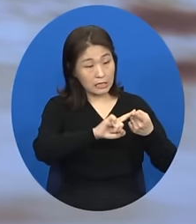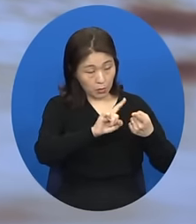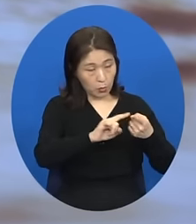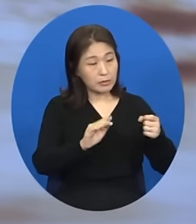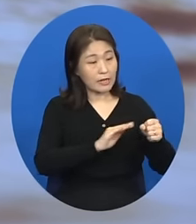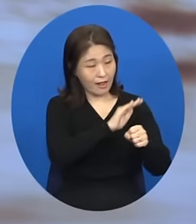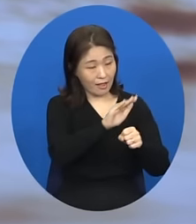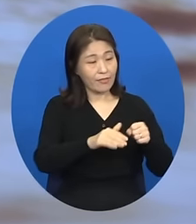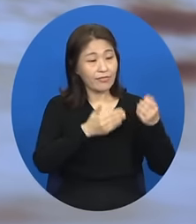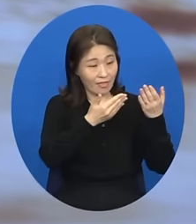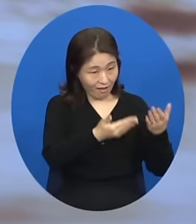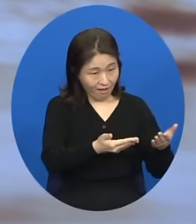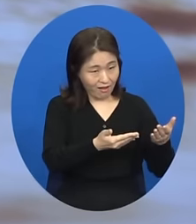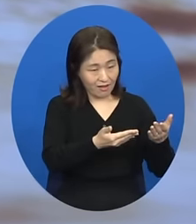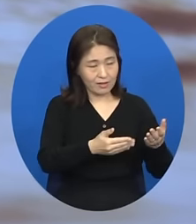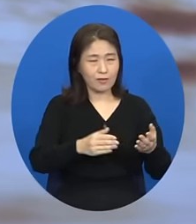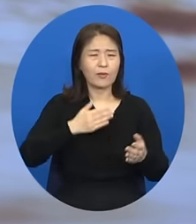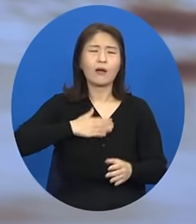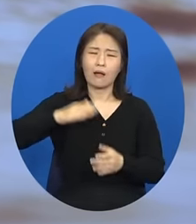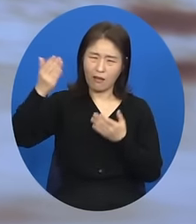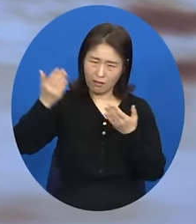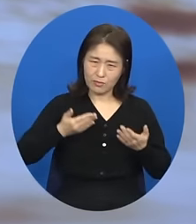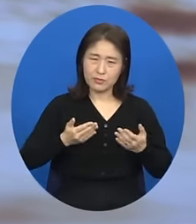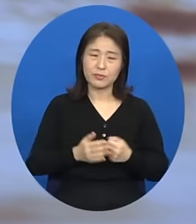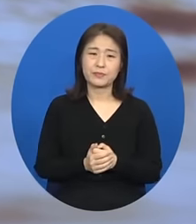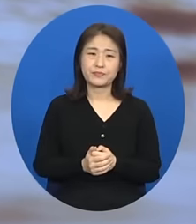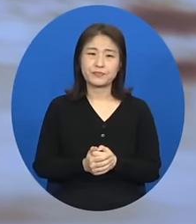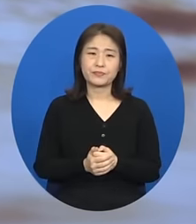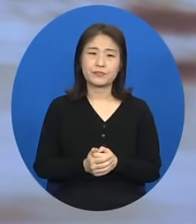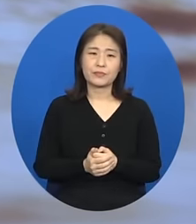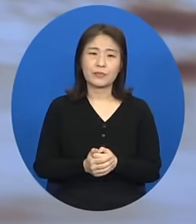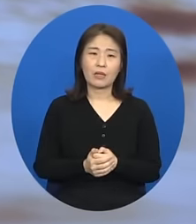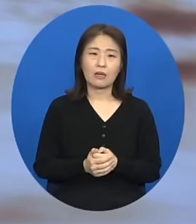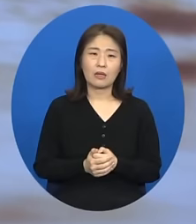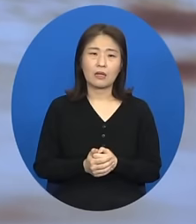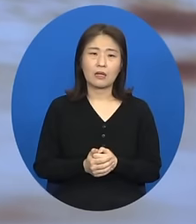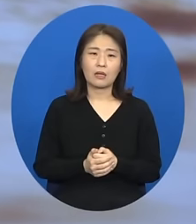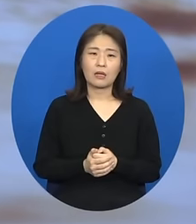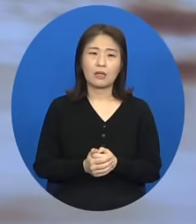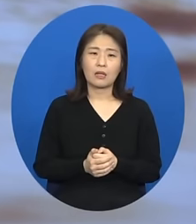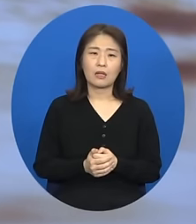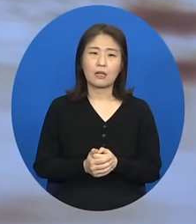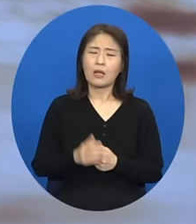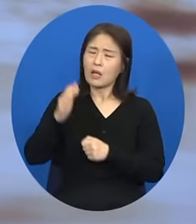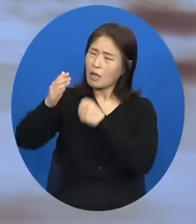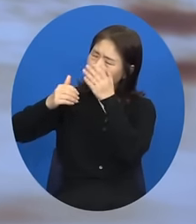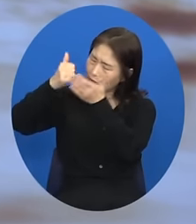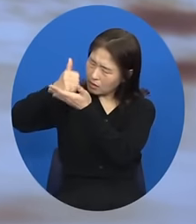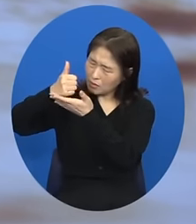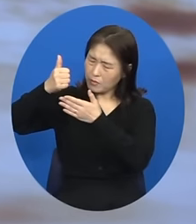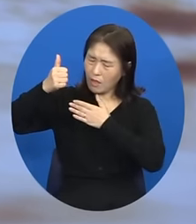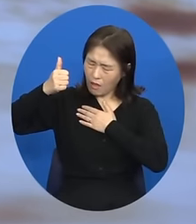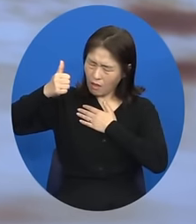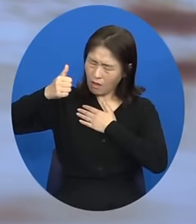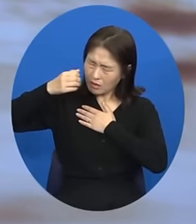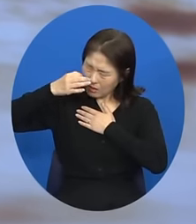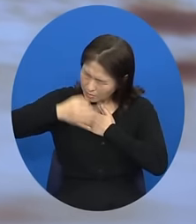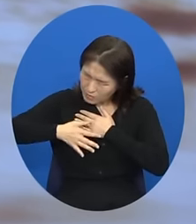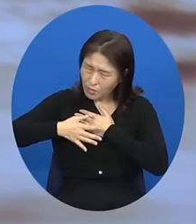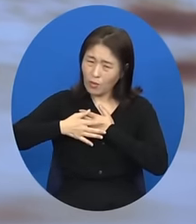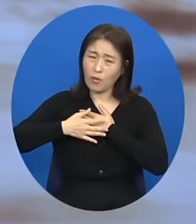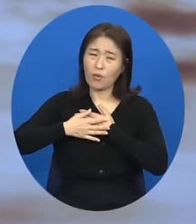저는요, 그 모습 그대로 주님께 고백했어요. 하나님, 저 너무 힘들어요.